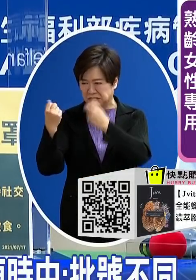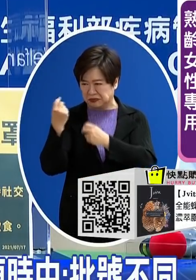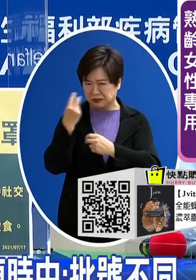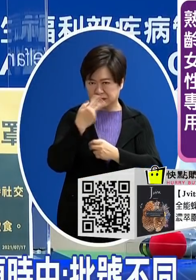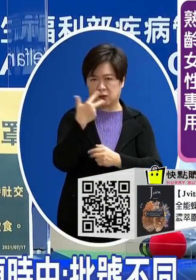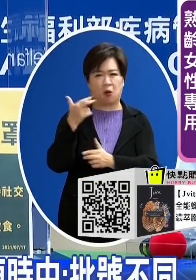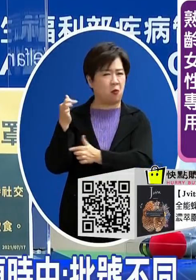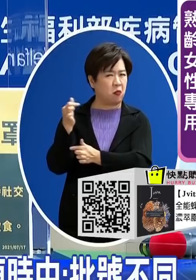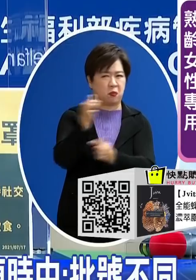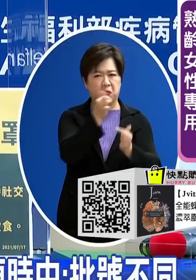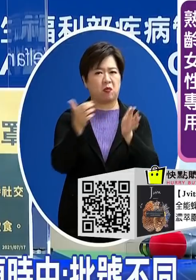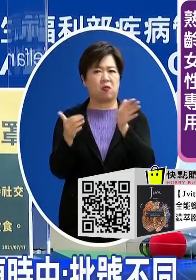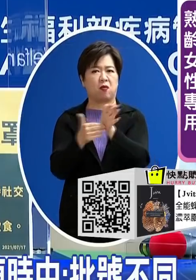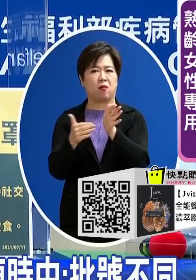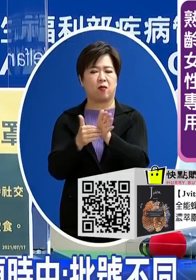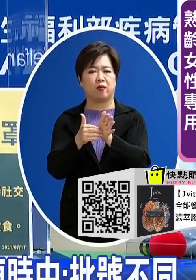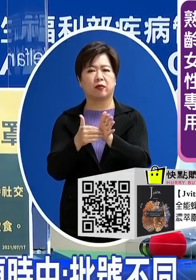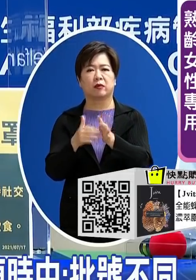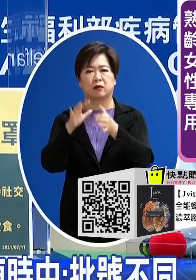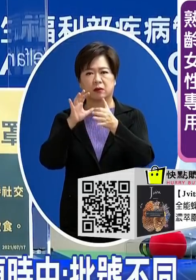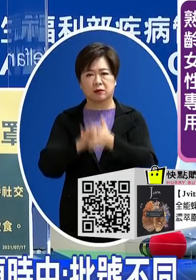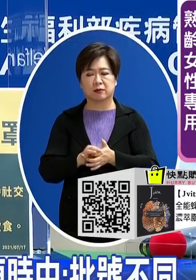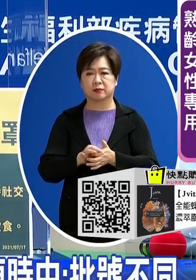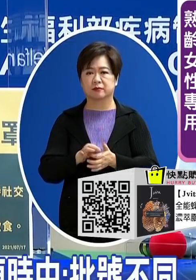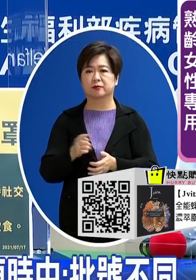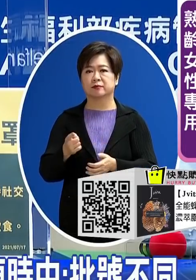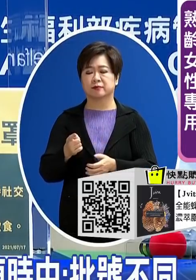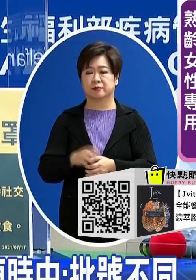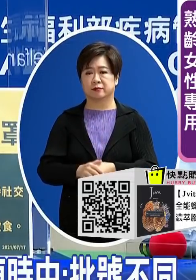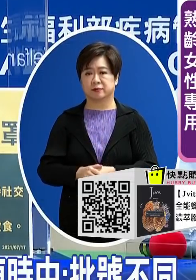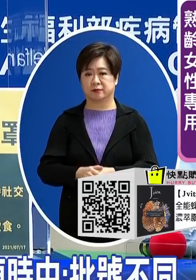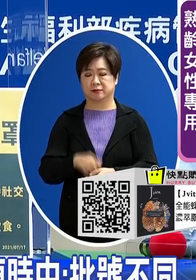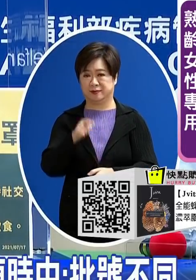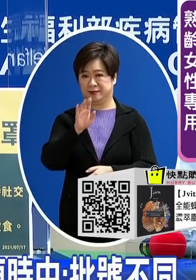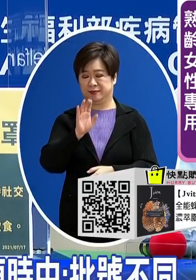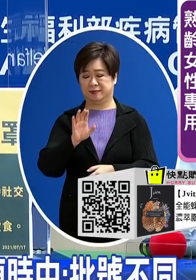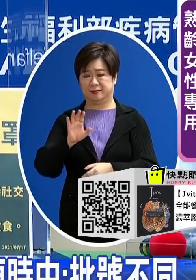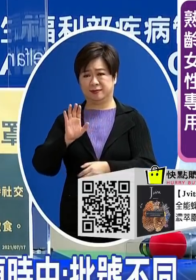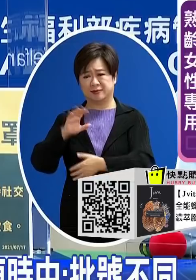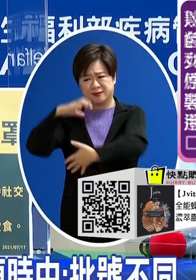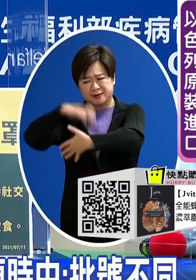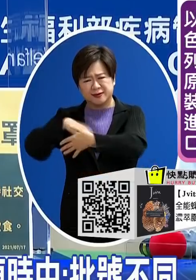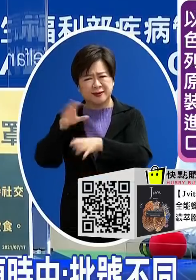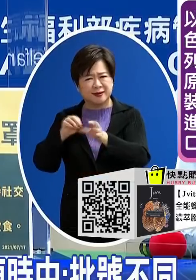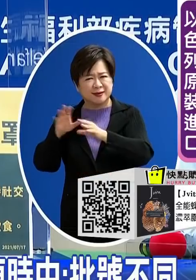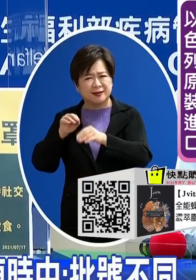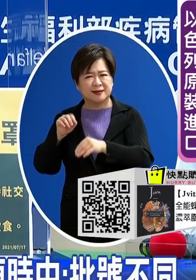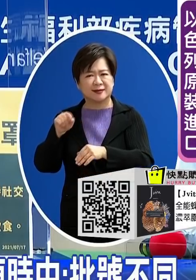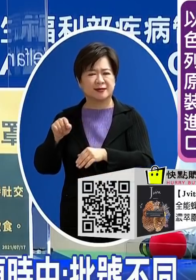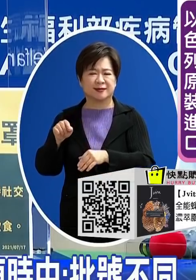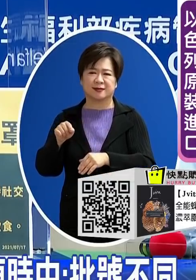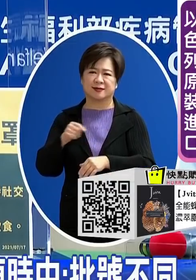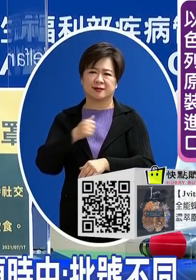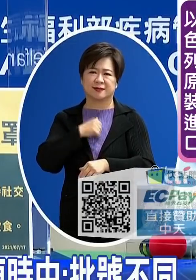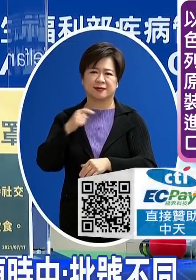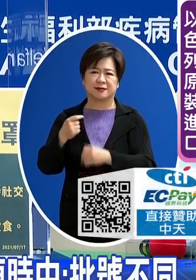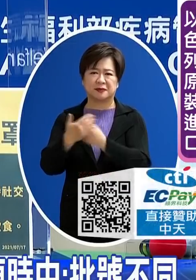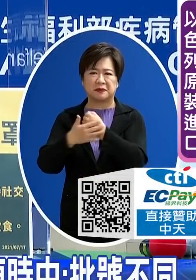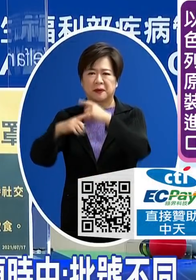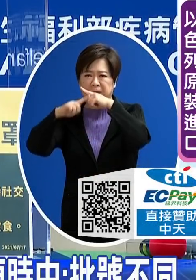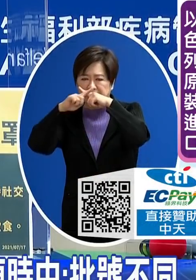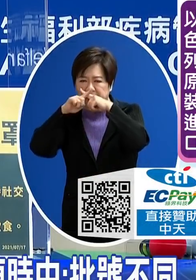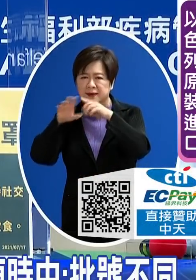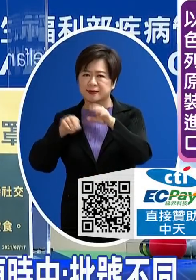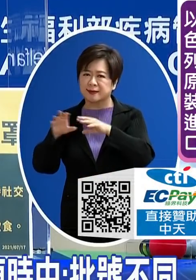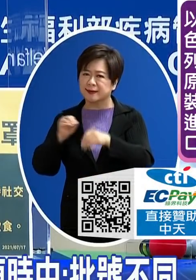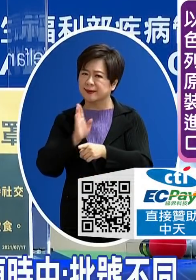标，啊，所以也就是说，一个把内部的资料哈，其实是一个，这基本上还是一个保密的资